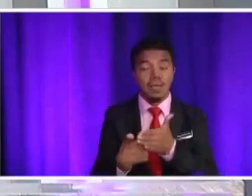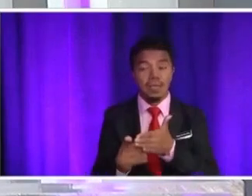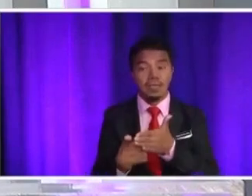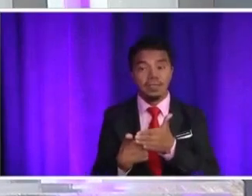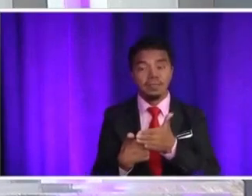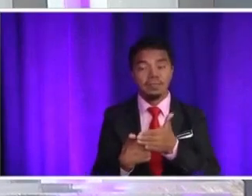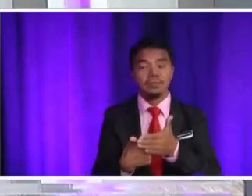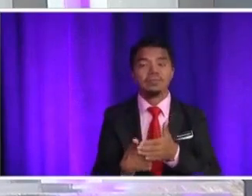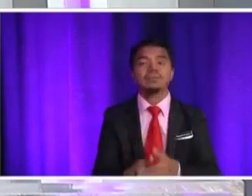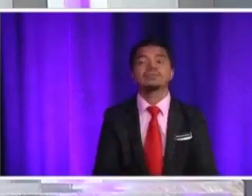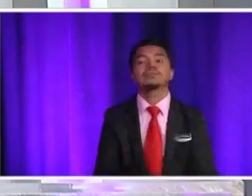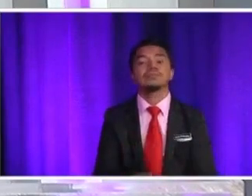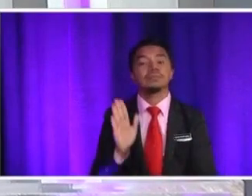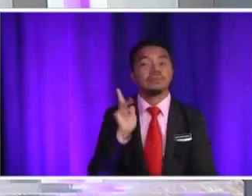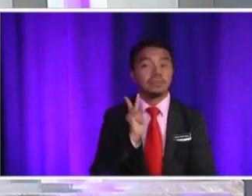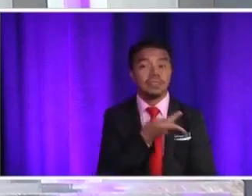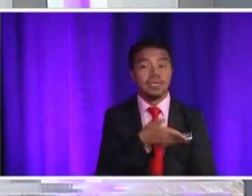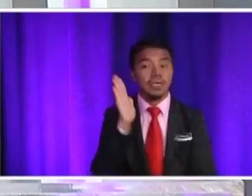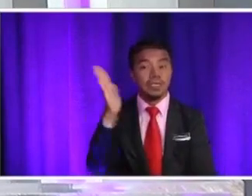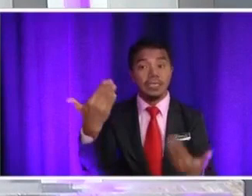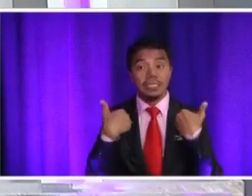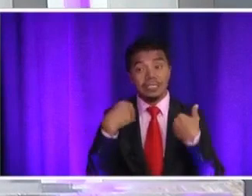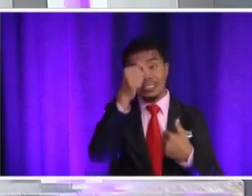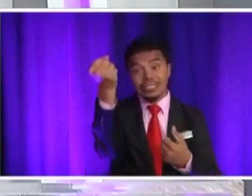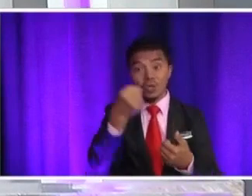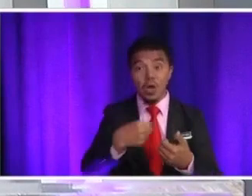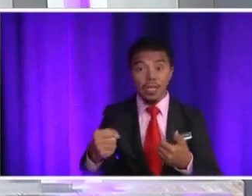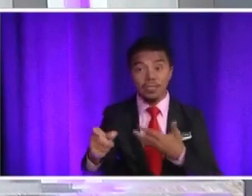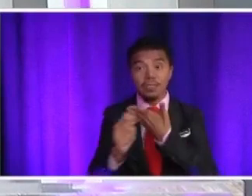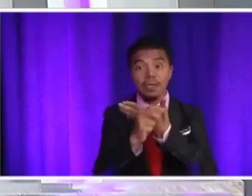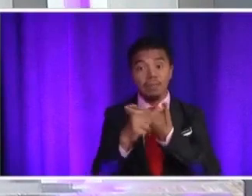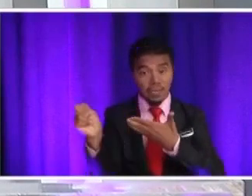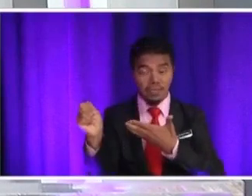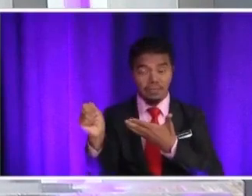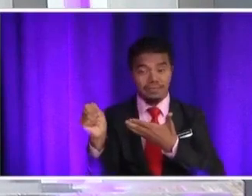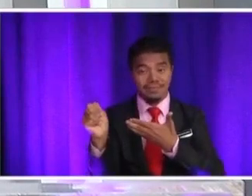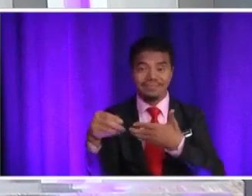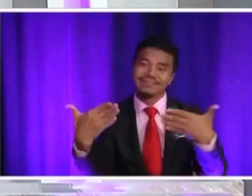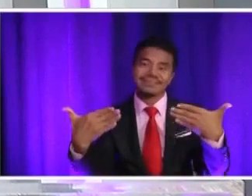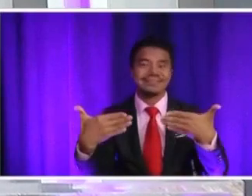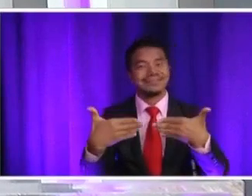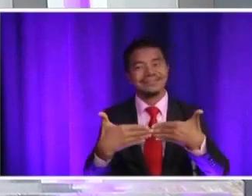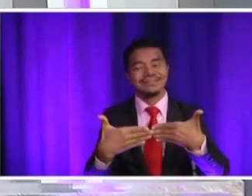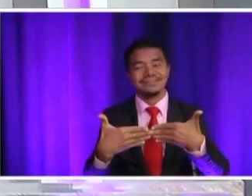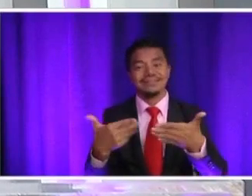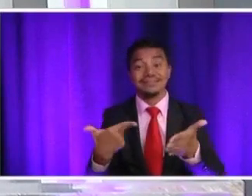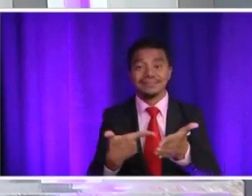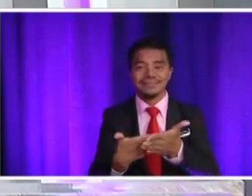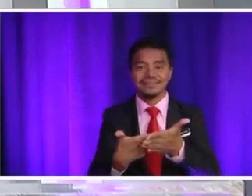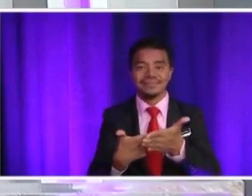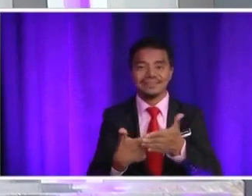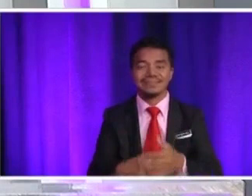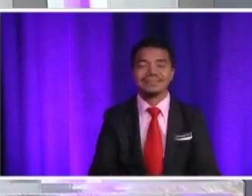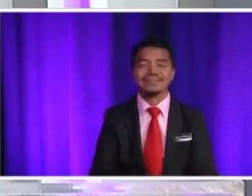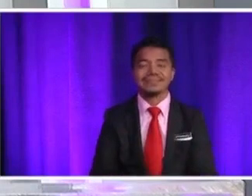bagi soalan pengukuhan pula untuk memantapkan lagi pemahaman anda. Jangan ke mana-mana, hanya di Sukses SPM 2022 Didik TV